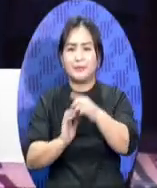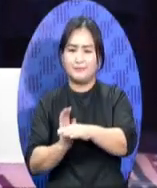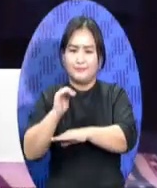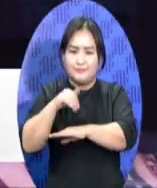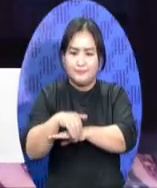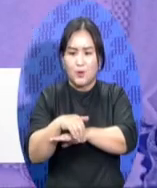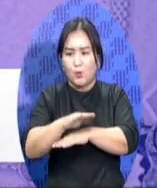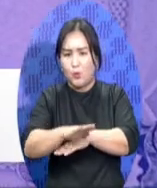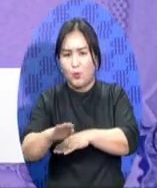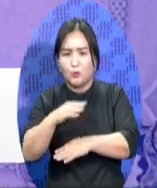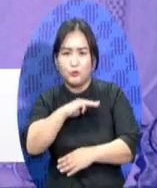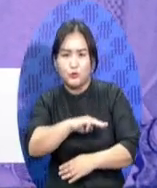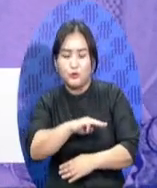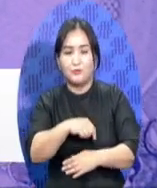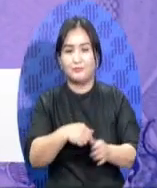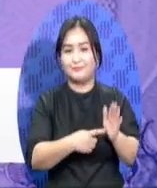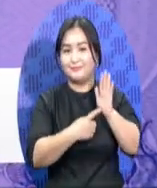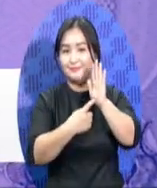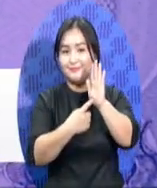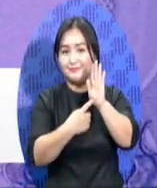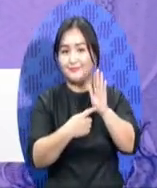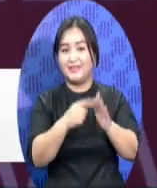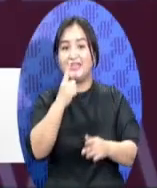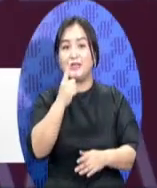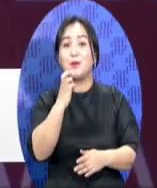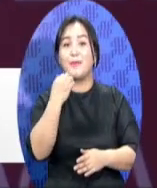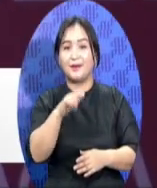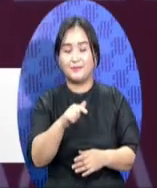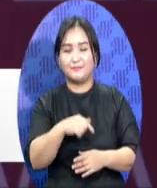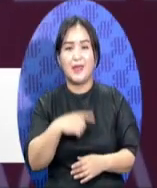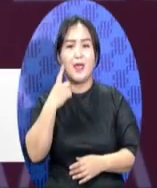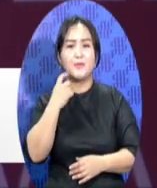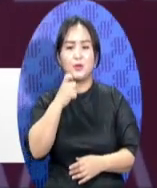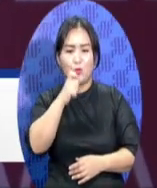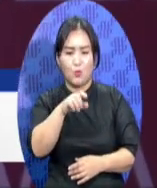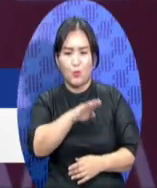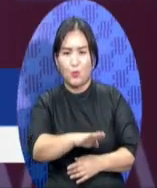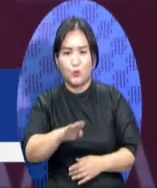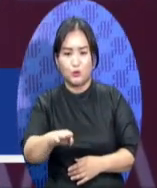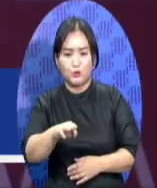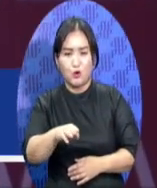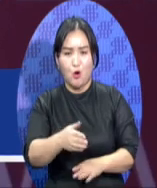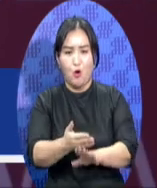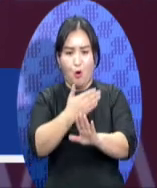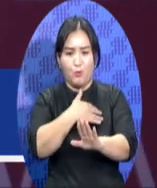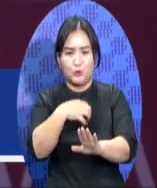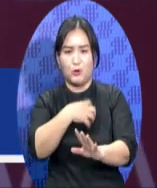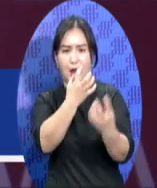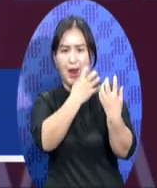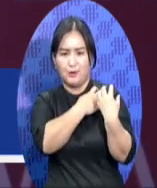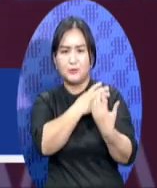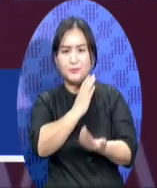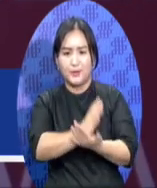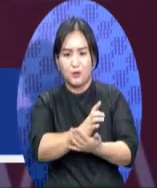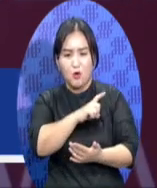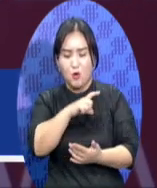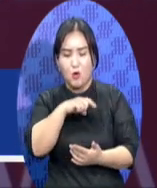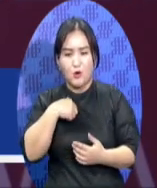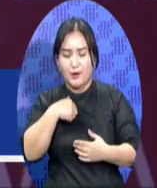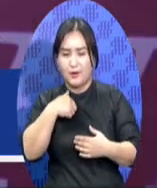өгүүлэх амьдралын өнг нэвтрүүлэг шалгарлаа. Эмэгтэй хүн ер нь өөр хүүхдийнхээ өмнө хасрыг хариуцлага хүлээдэг, өөрөө нэгээ хизээж умарчгүй